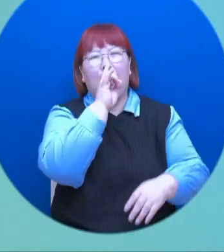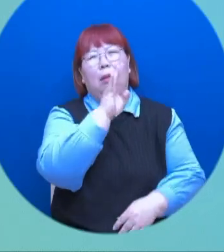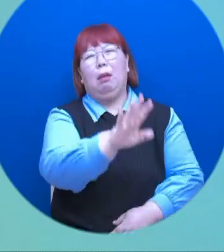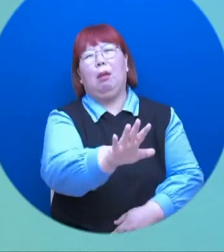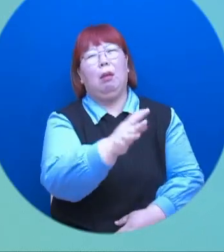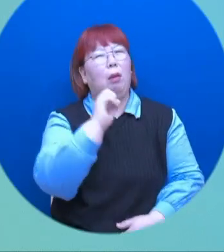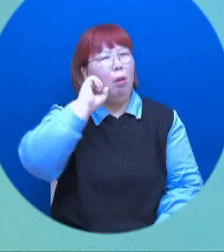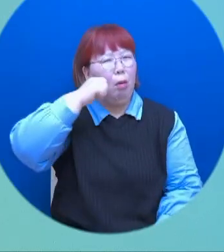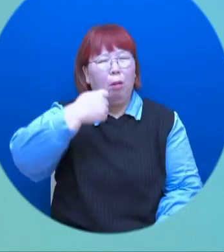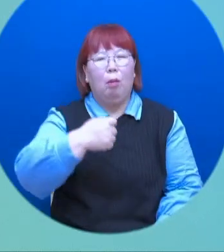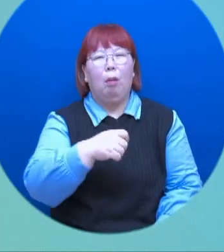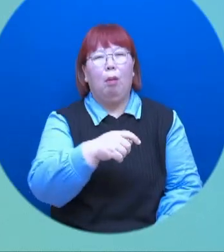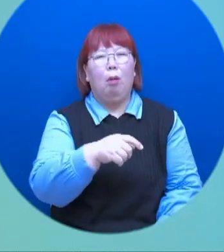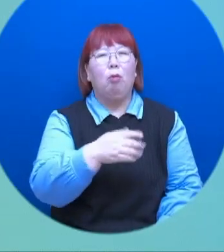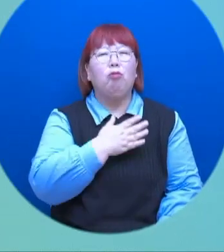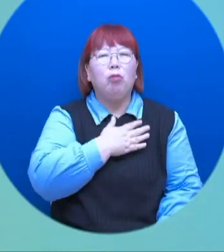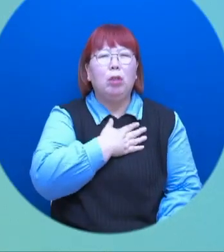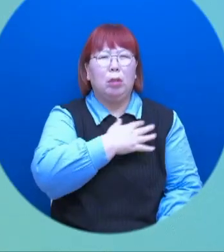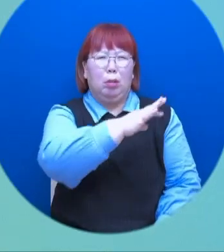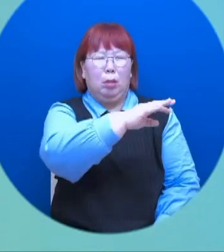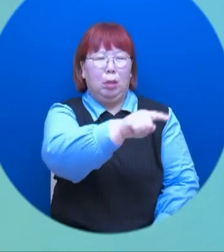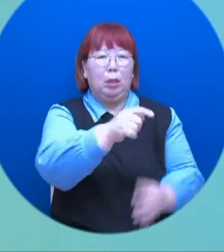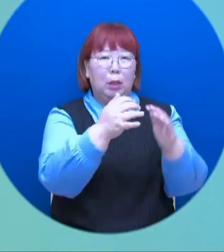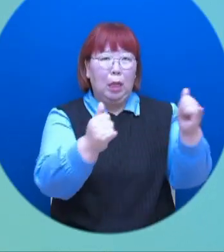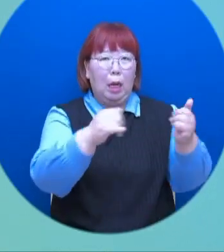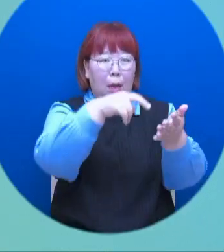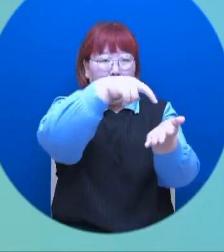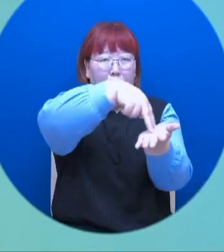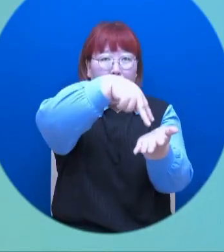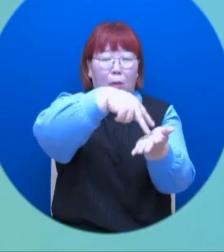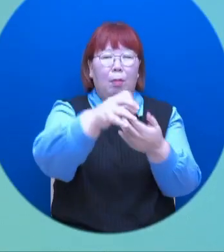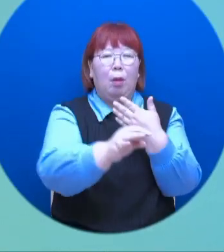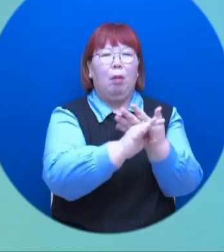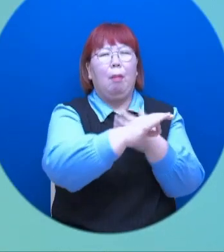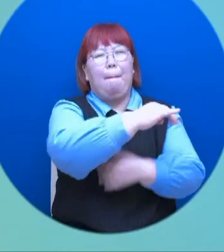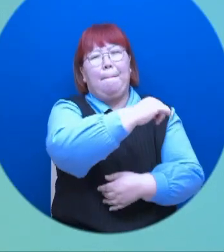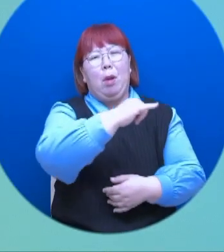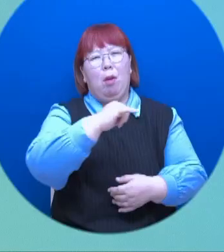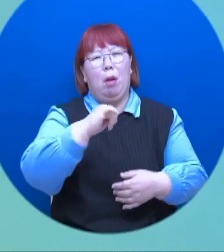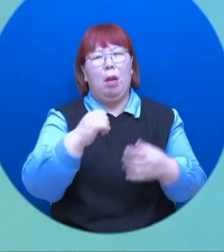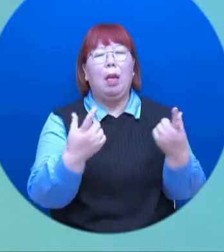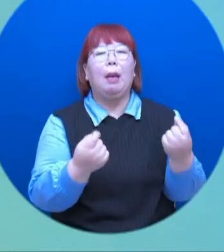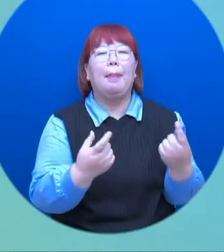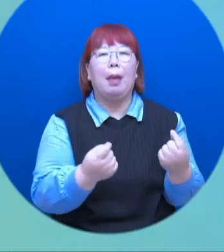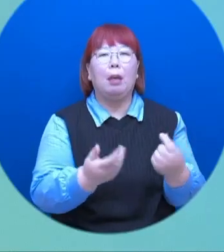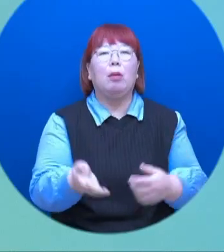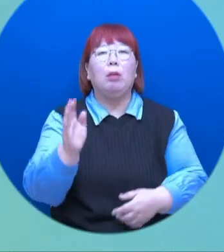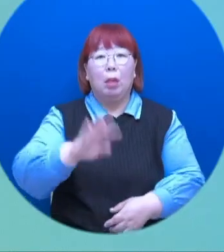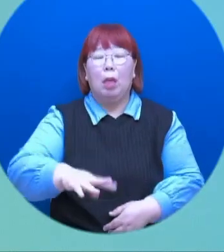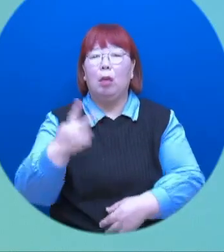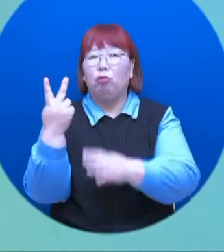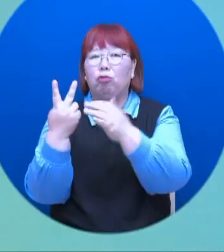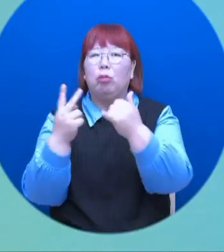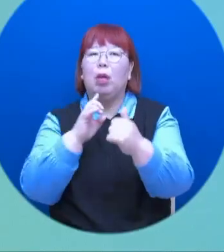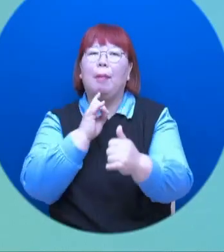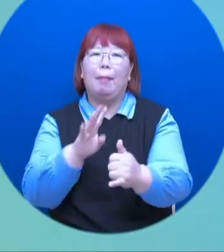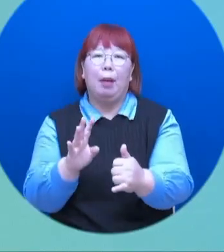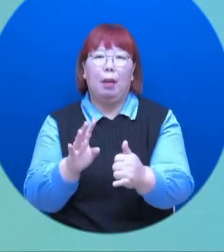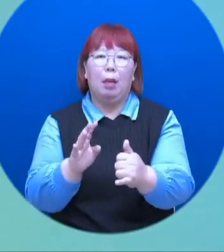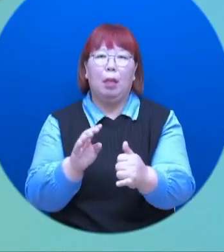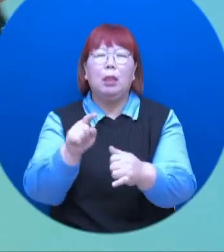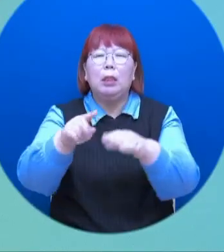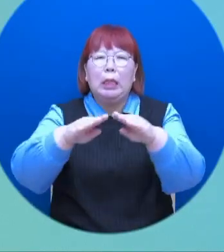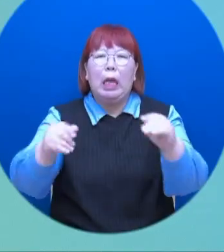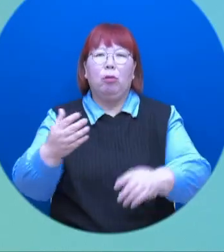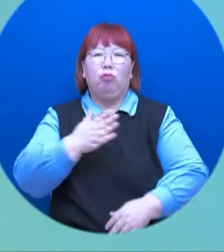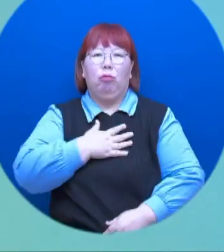그들 앞에 우리는 메뚜기입니다 라고 표현했던 거 잘 알아요. 근데 여호수아 갈렙만이 유일하게 그 땅은